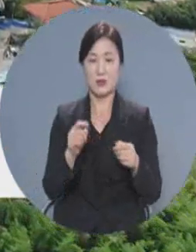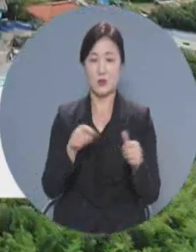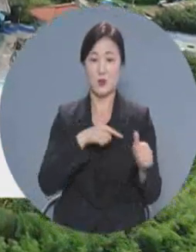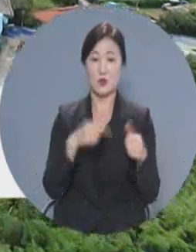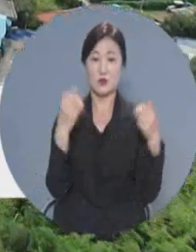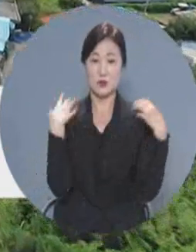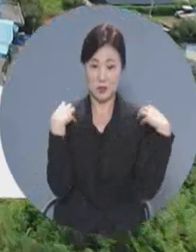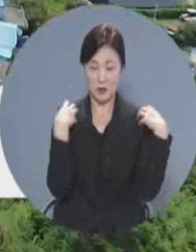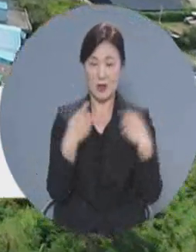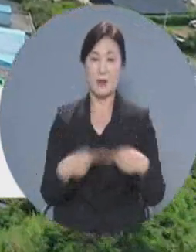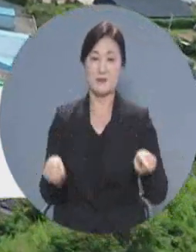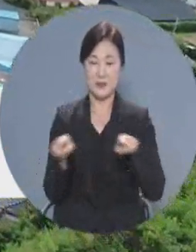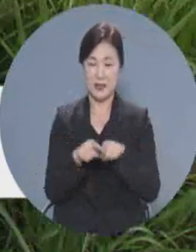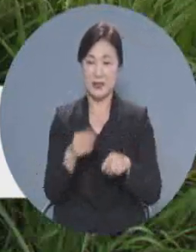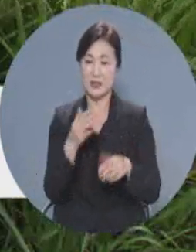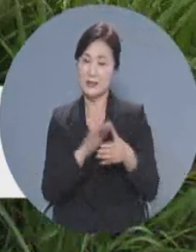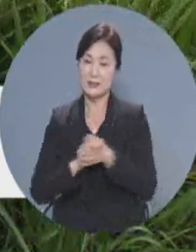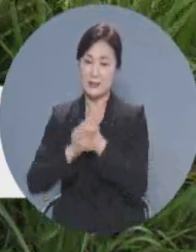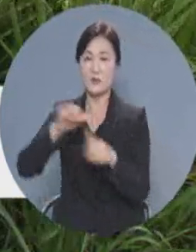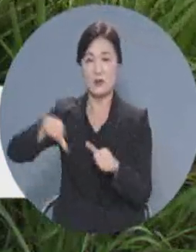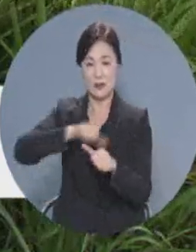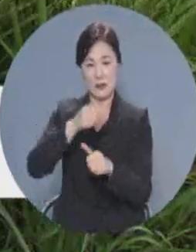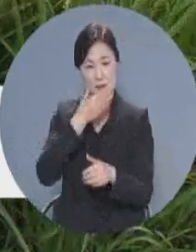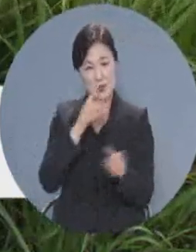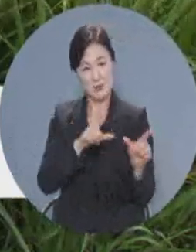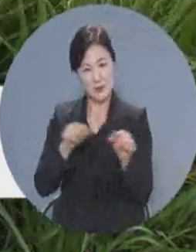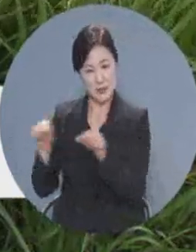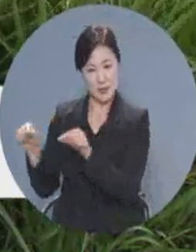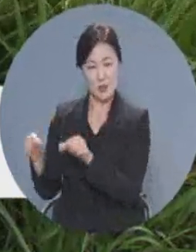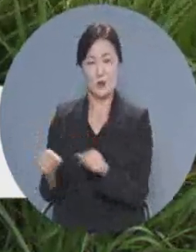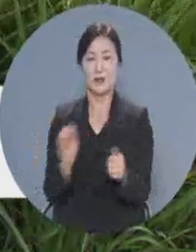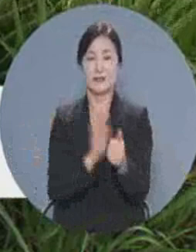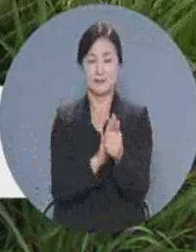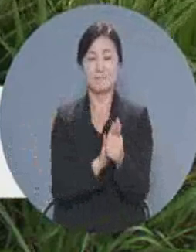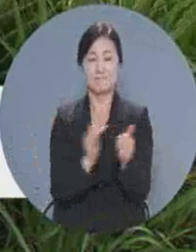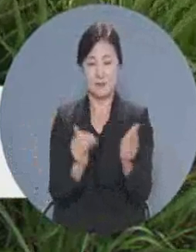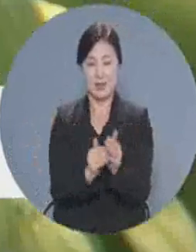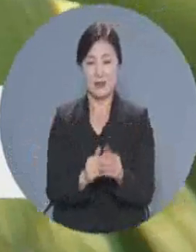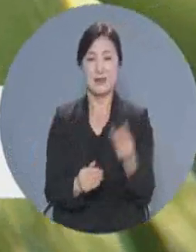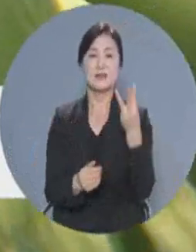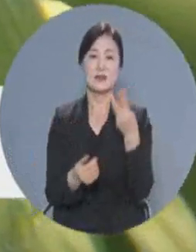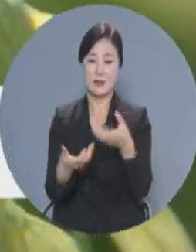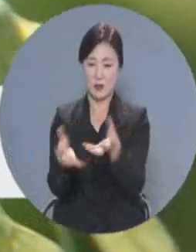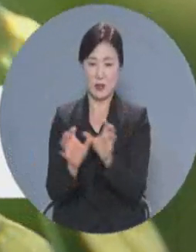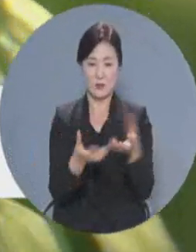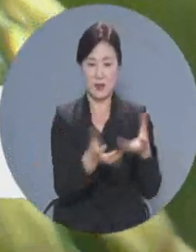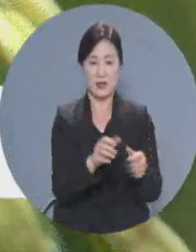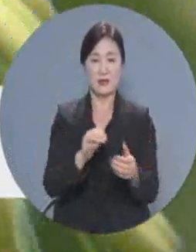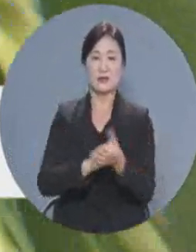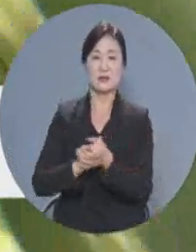학교급식 친환경 식재료 지원 협약을 체결하고 세계 기관이 학생 건강과